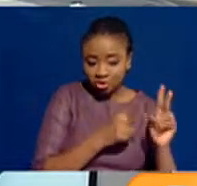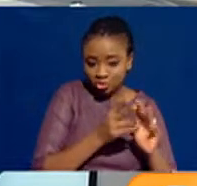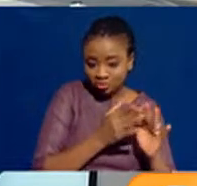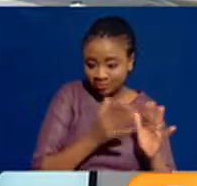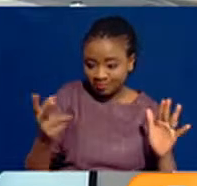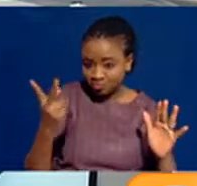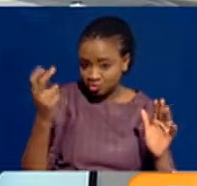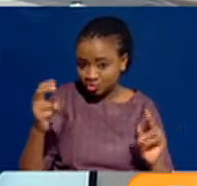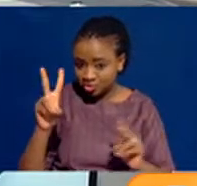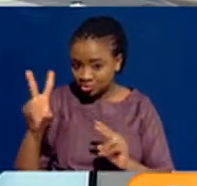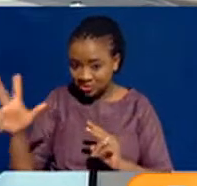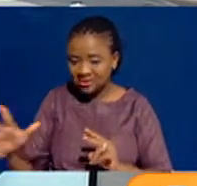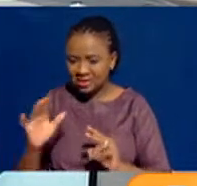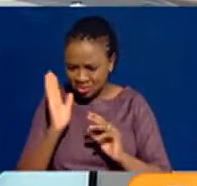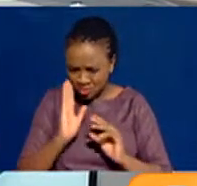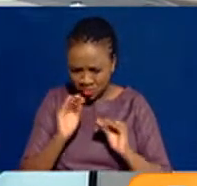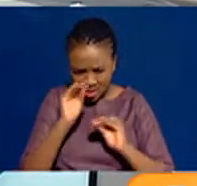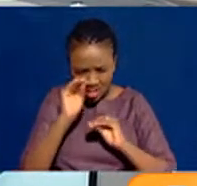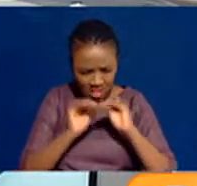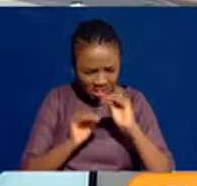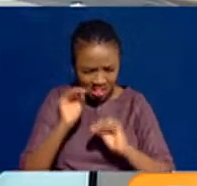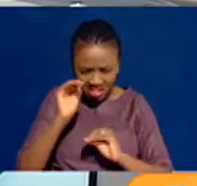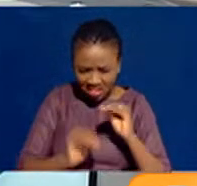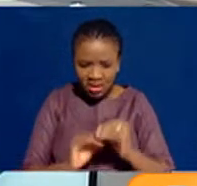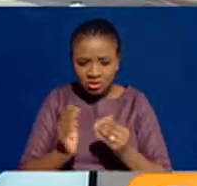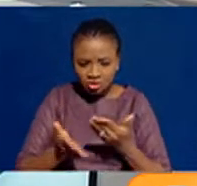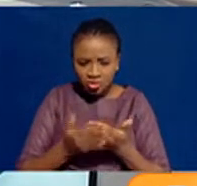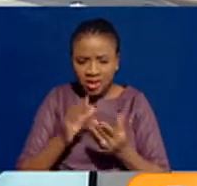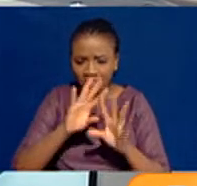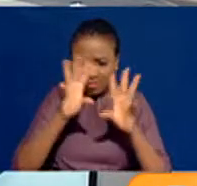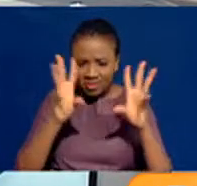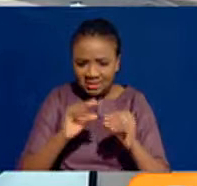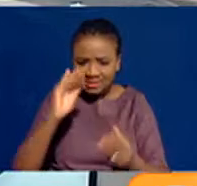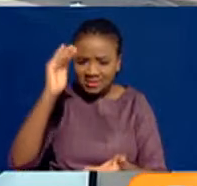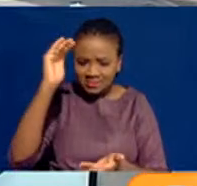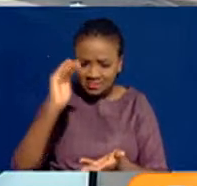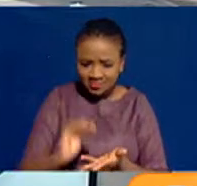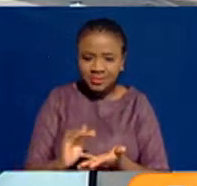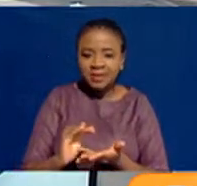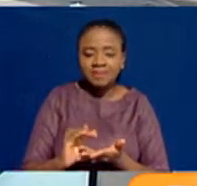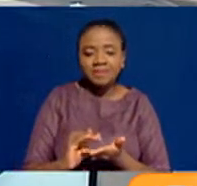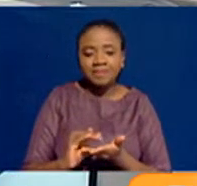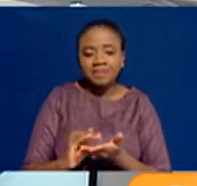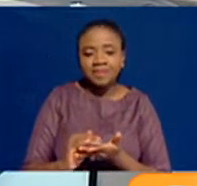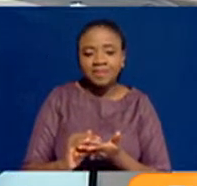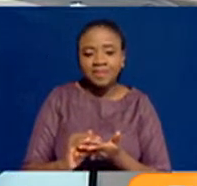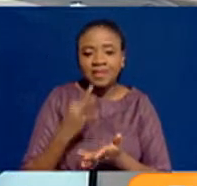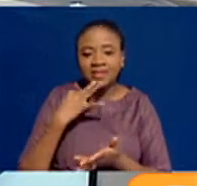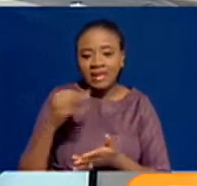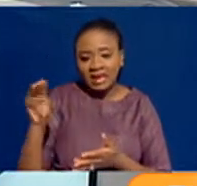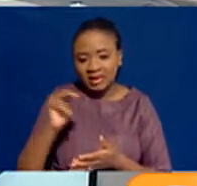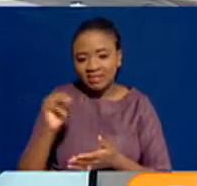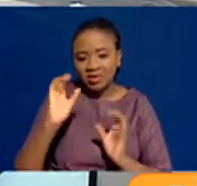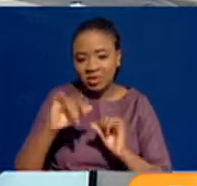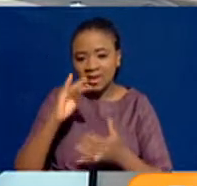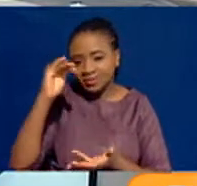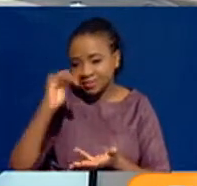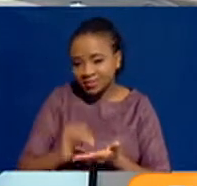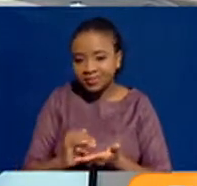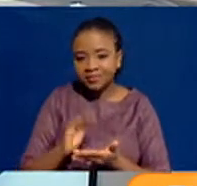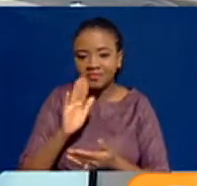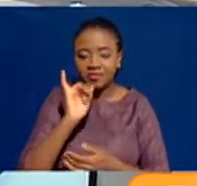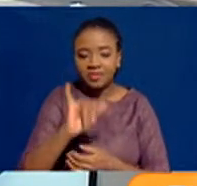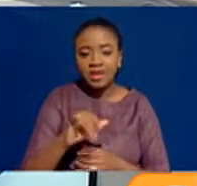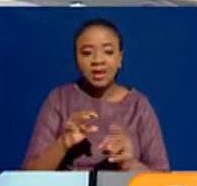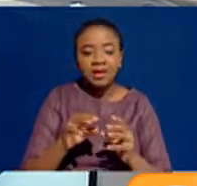2022-2023 itafanyiwa ukarabati ili kuipunguza kwa zaidi ya shilingi bilioni 300. Rais alikuwa akiwahutubia wawekezaji katika